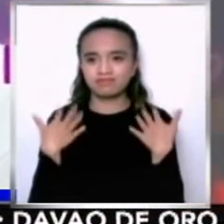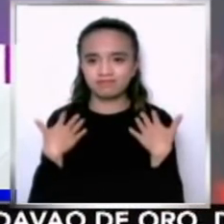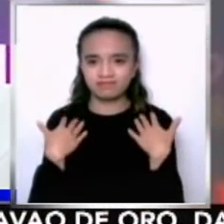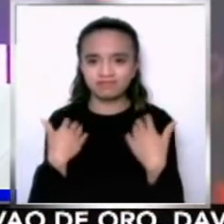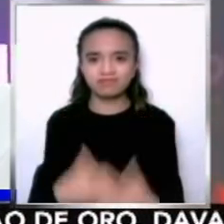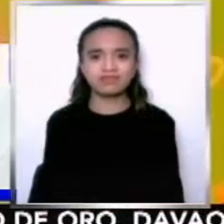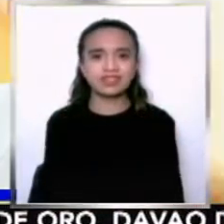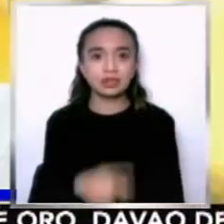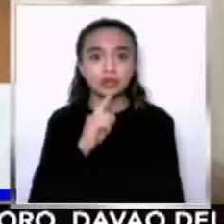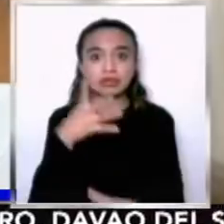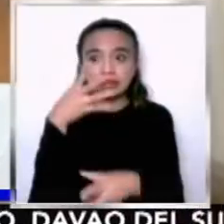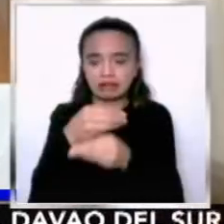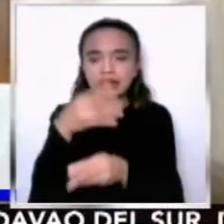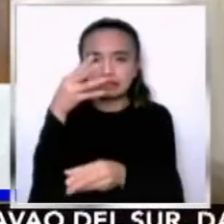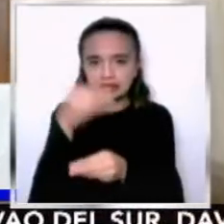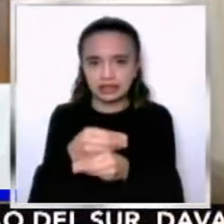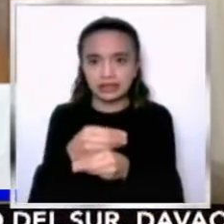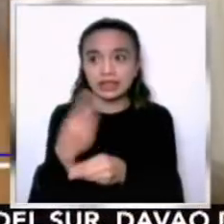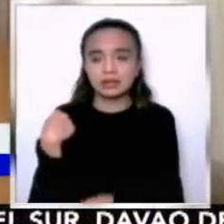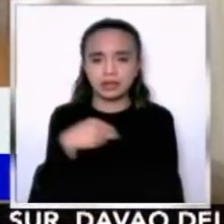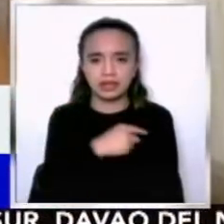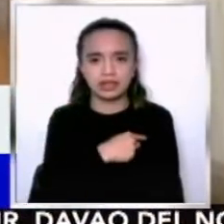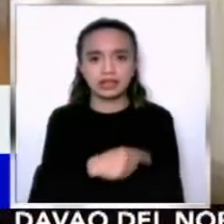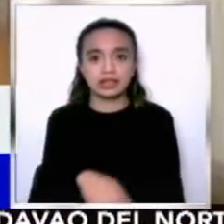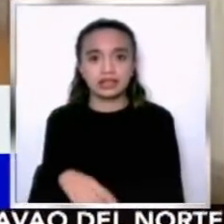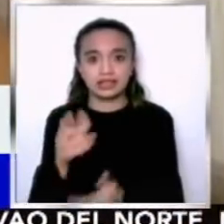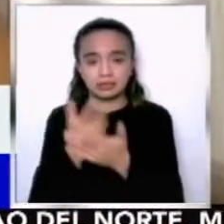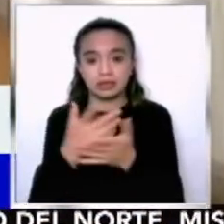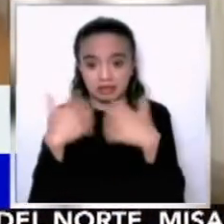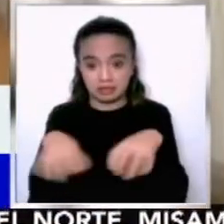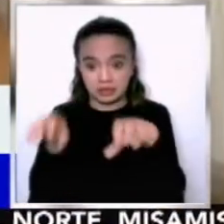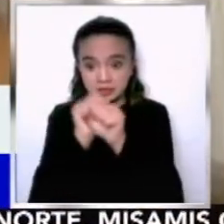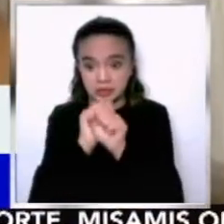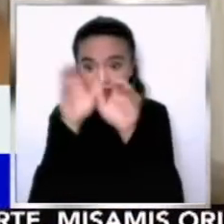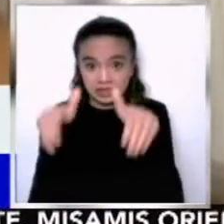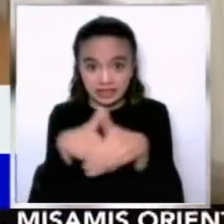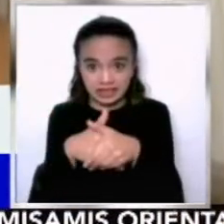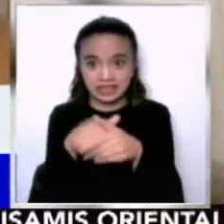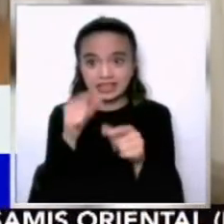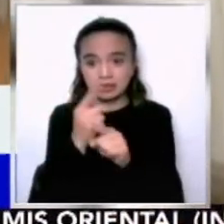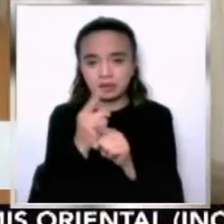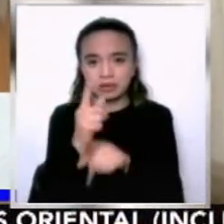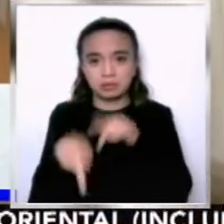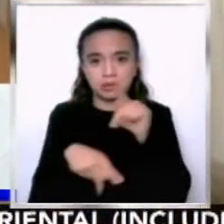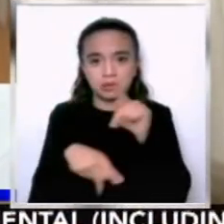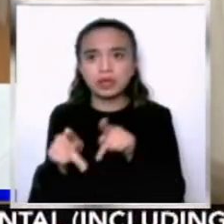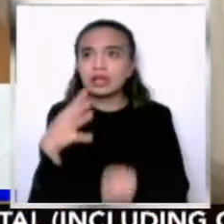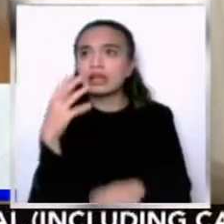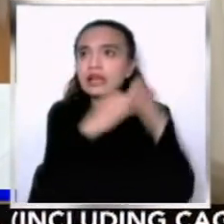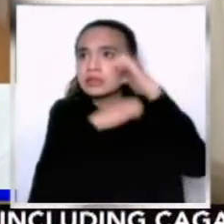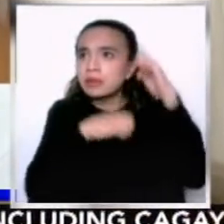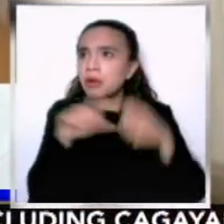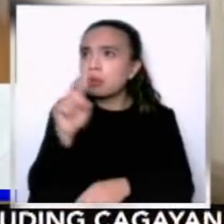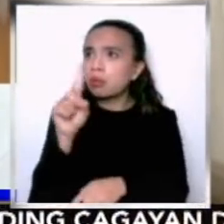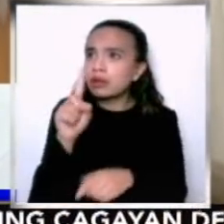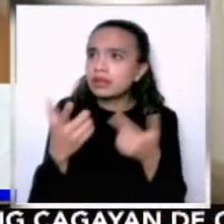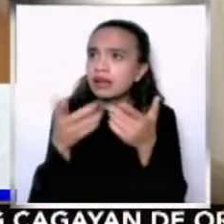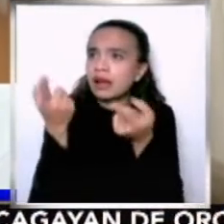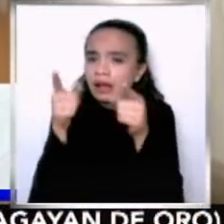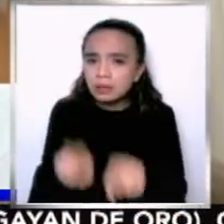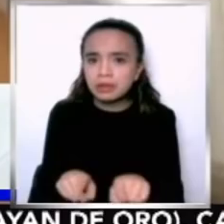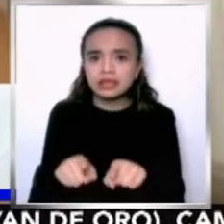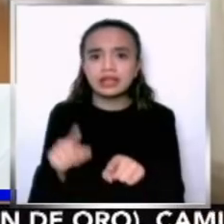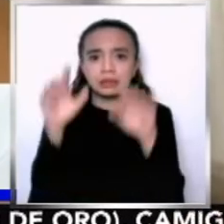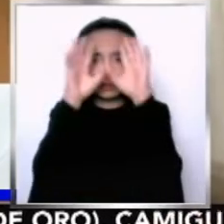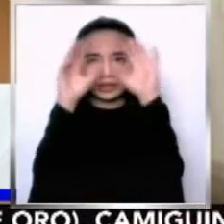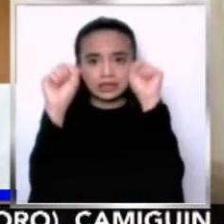Nagdagdag talaga nun. Siyempre, after ng kasal ang mga tao, nakaabang kung ano mangyayari kay President Glenn at kay